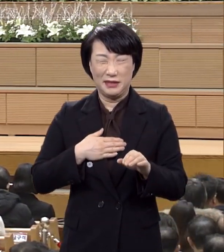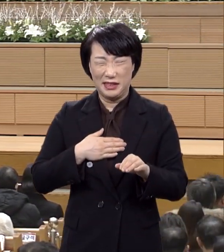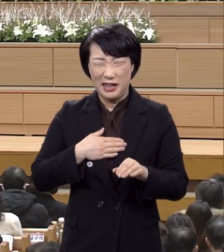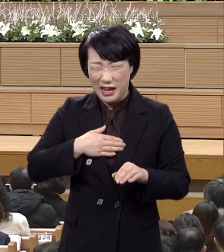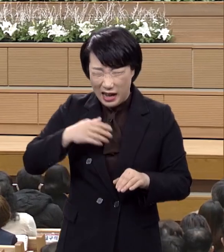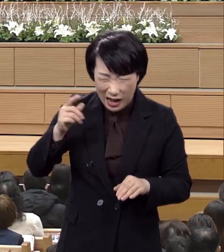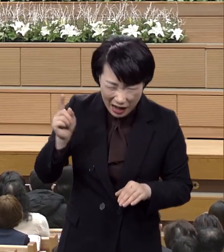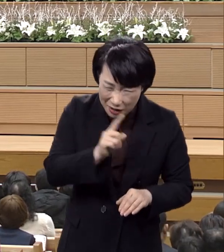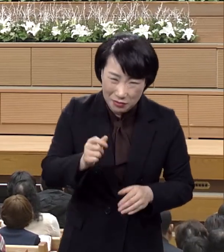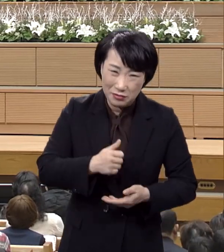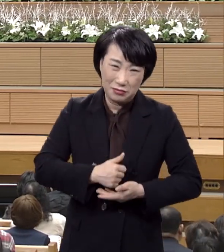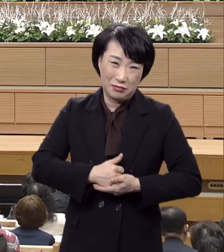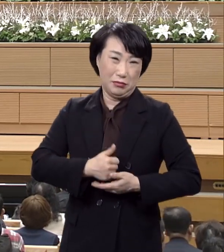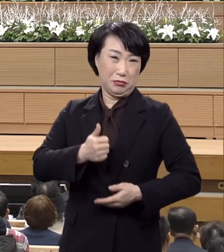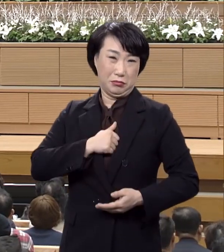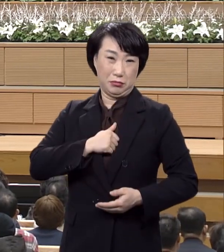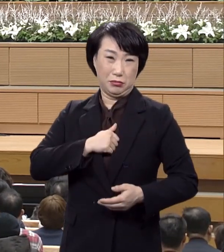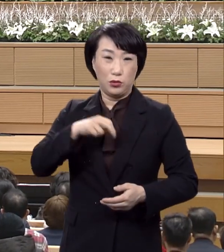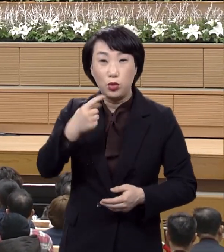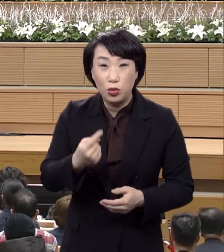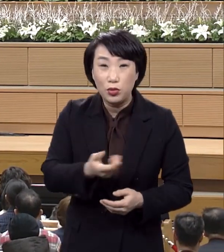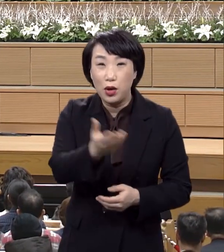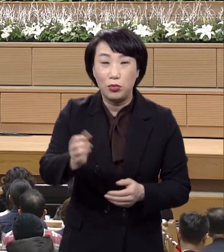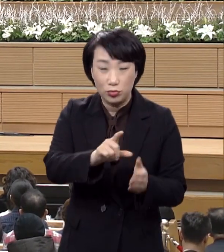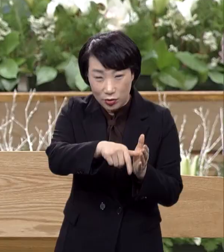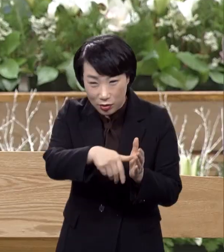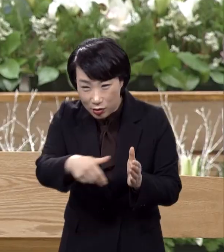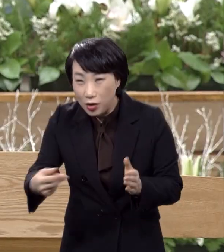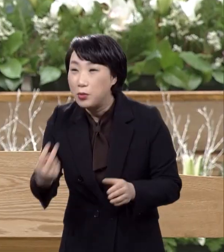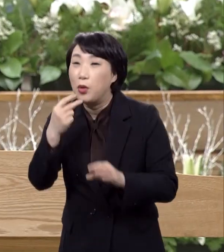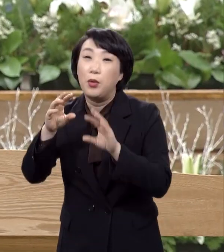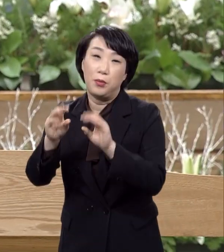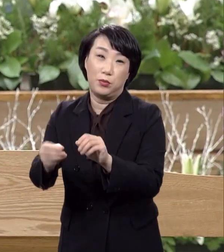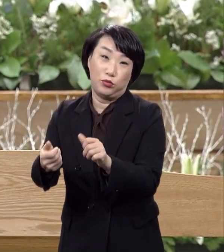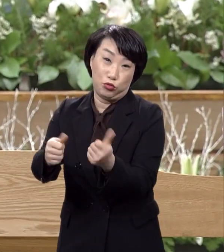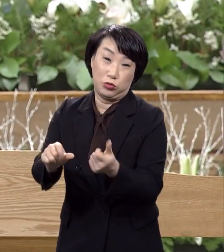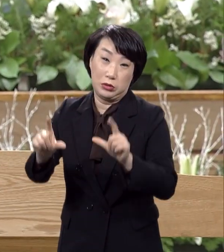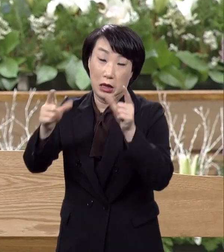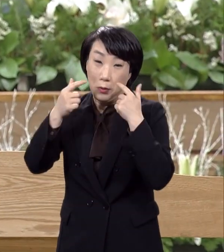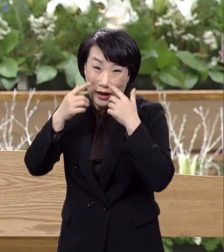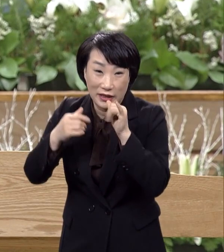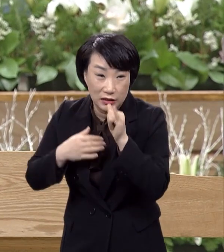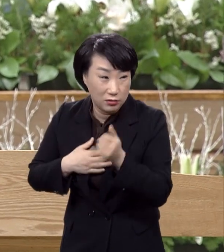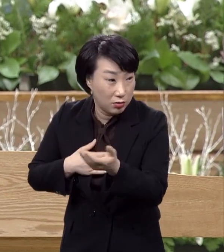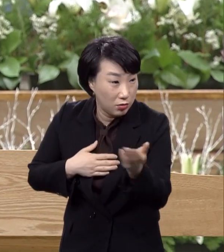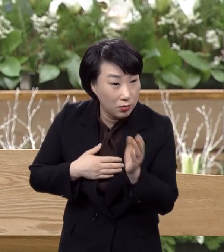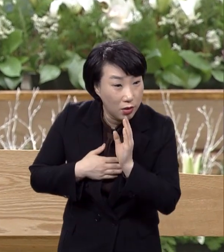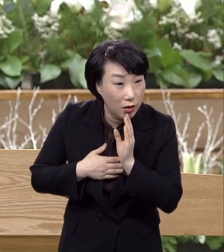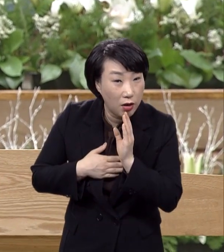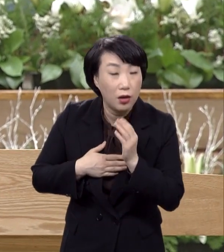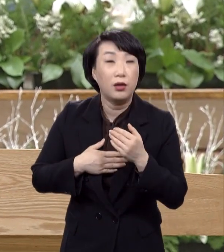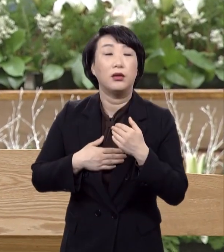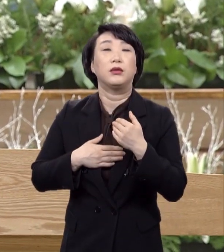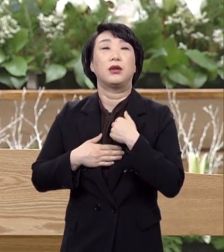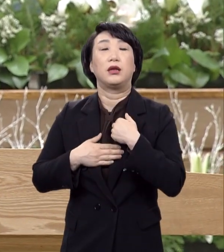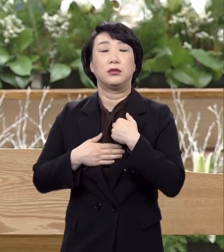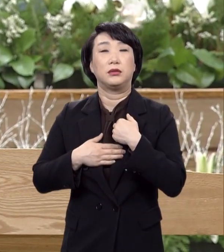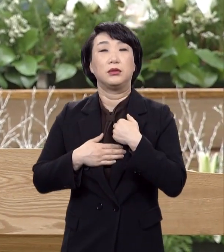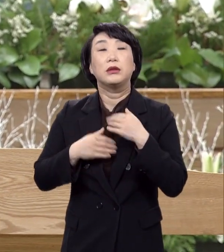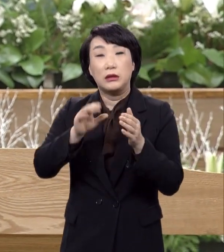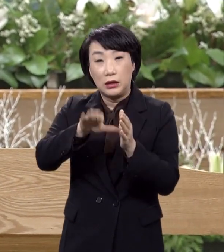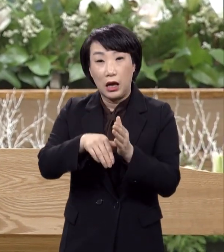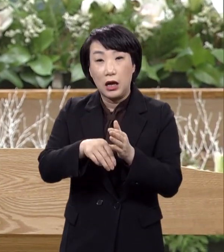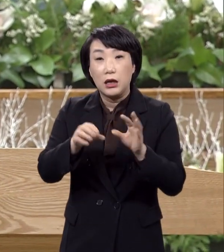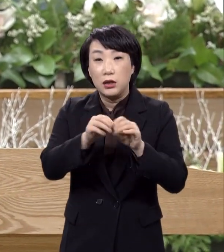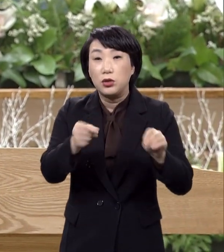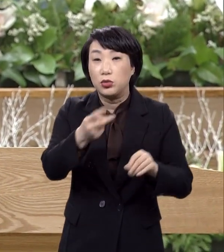아무리 대단해도 어느 날인가 목숨이 끊어지는 순간에 당신은 한 줌의